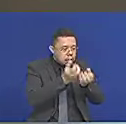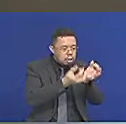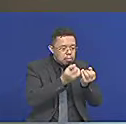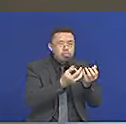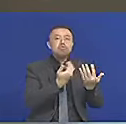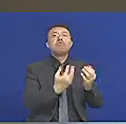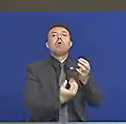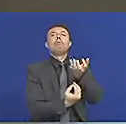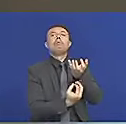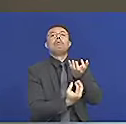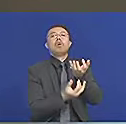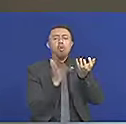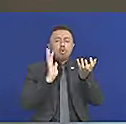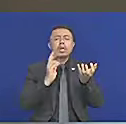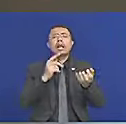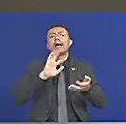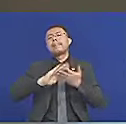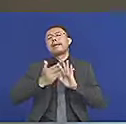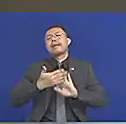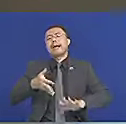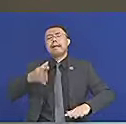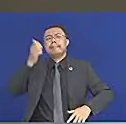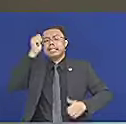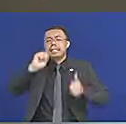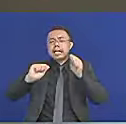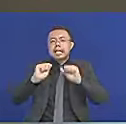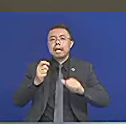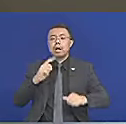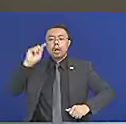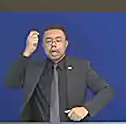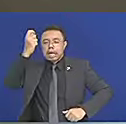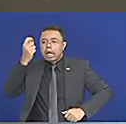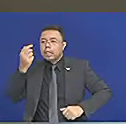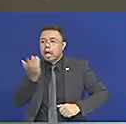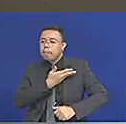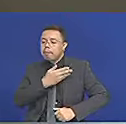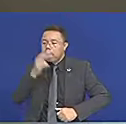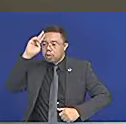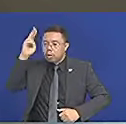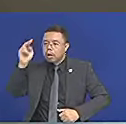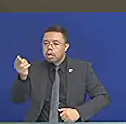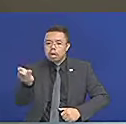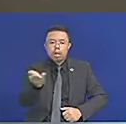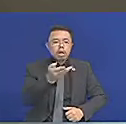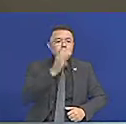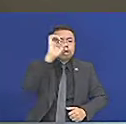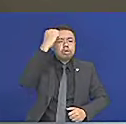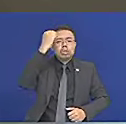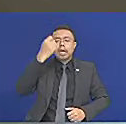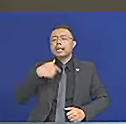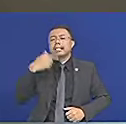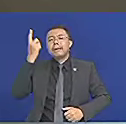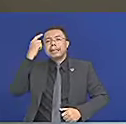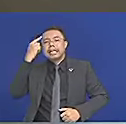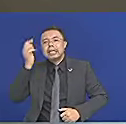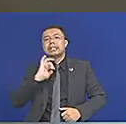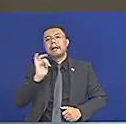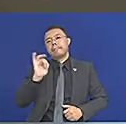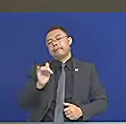sudah ngalamin penderitaan itu. Kalau ingat hamba-hamba Tuhan yang susah. Duh, kita juga mikir.